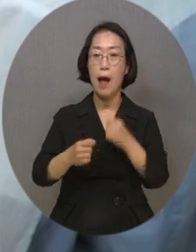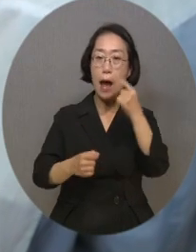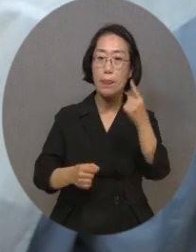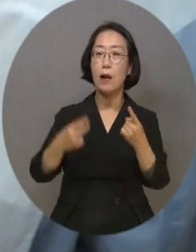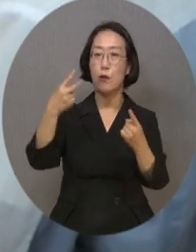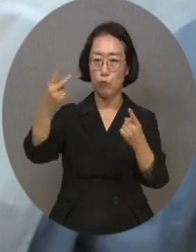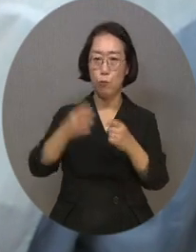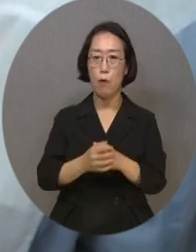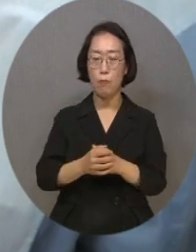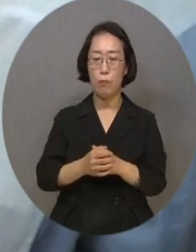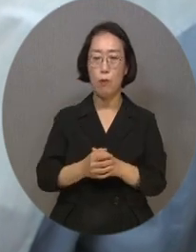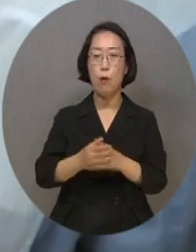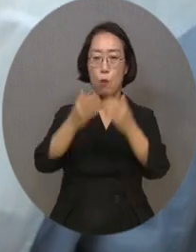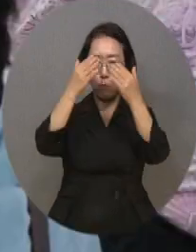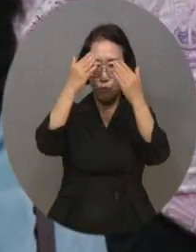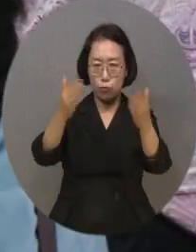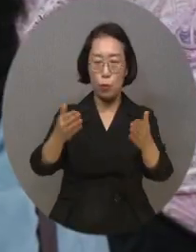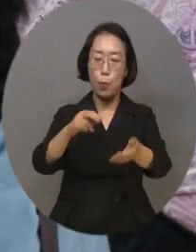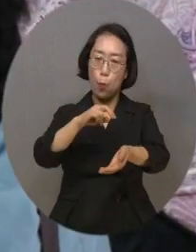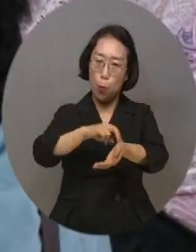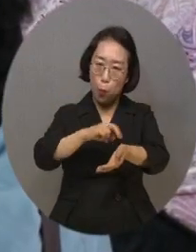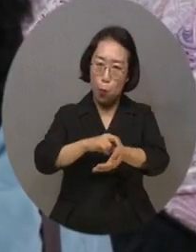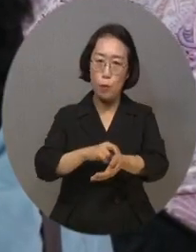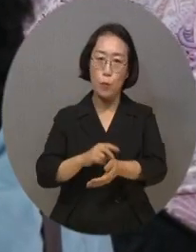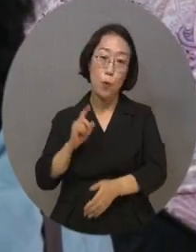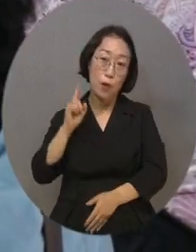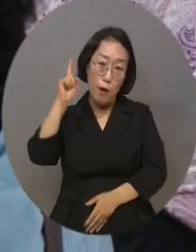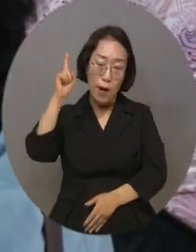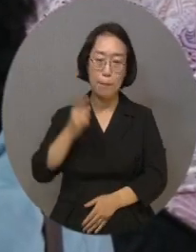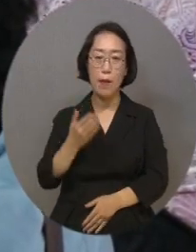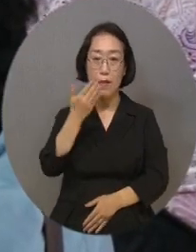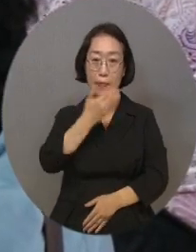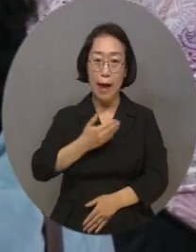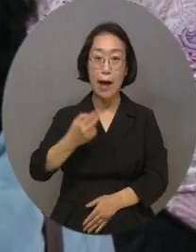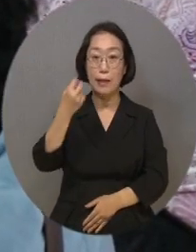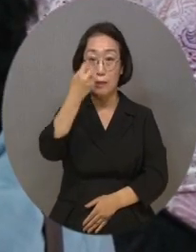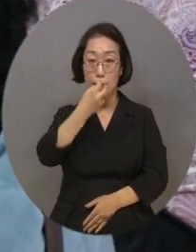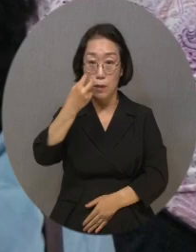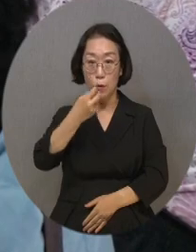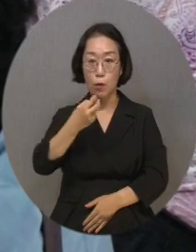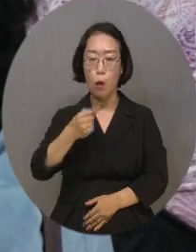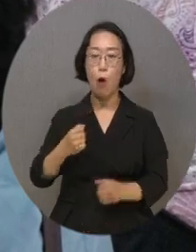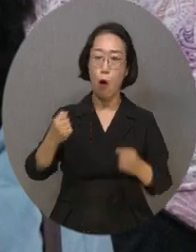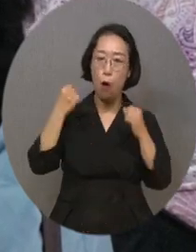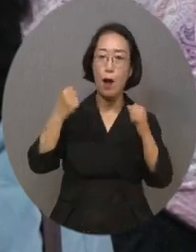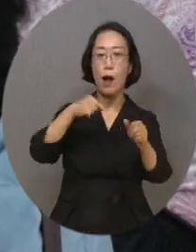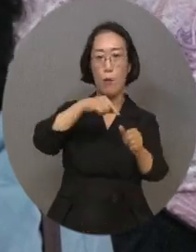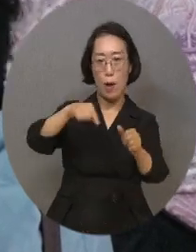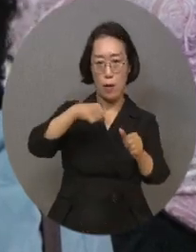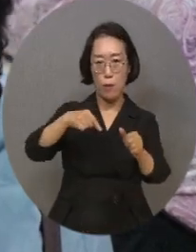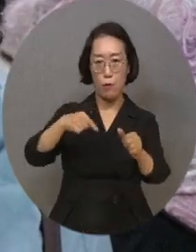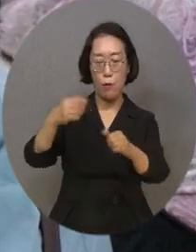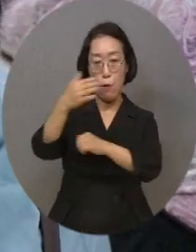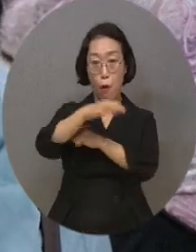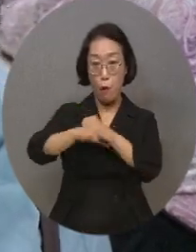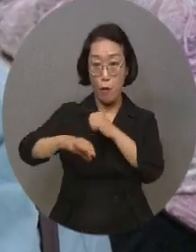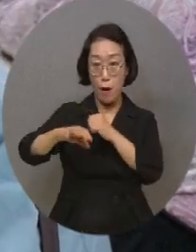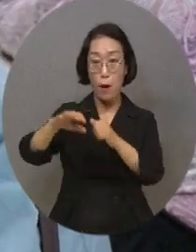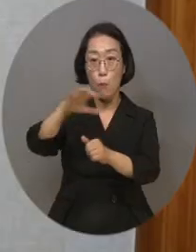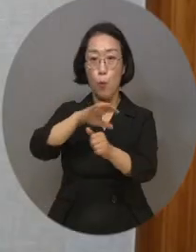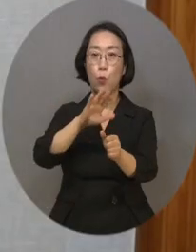찾아가 무상으로 한방진료, 혈압, 혈당체크, 건강교육 등을 제공해 어르신들의 건강을 살피는